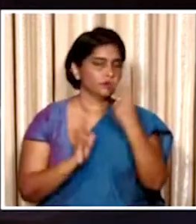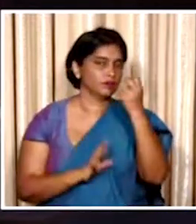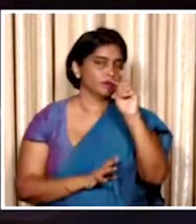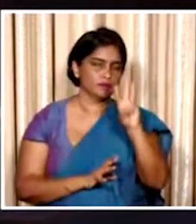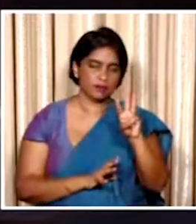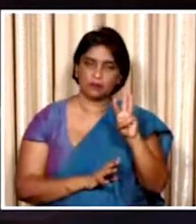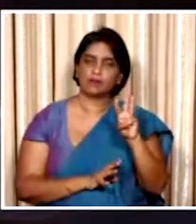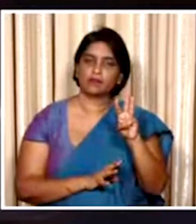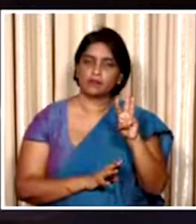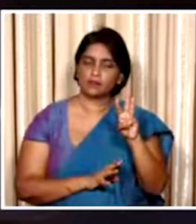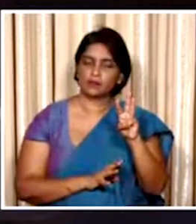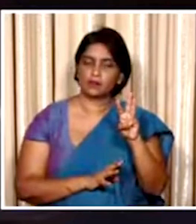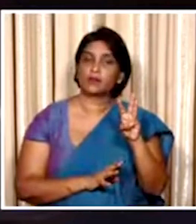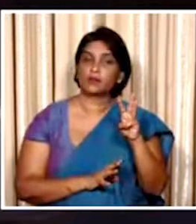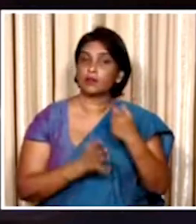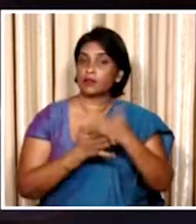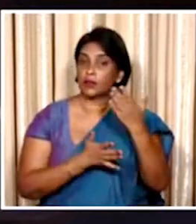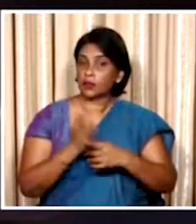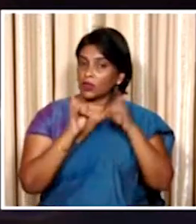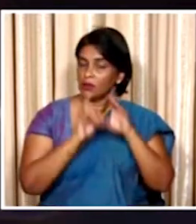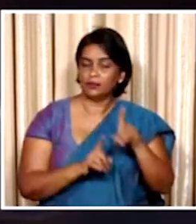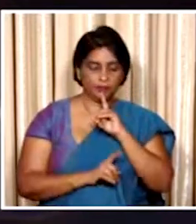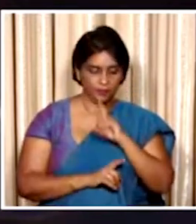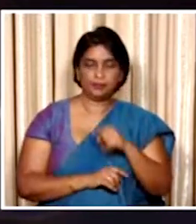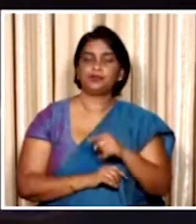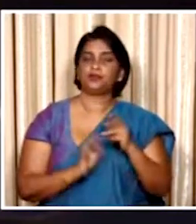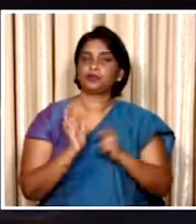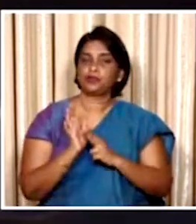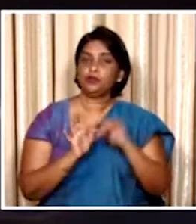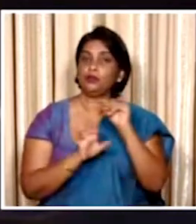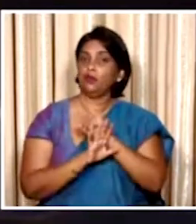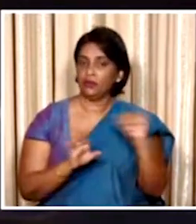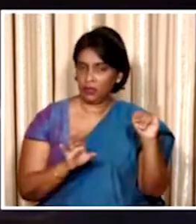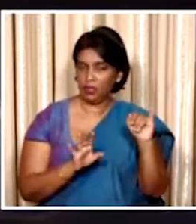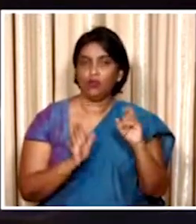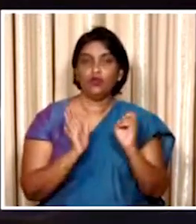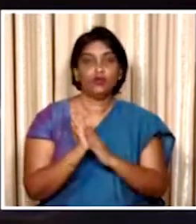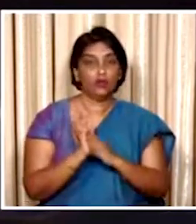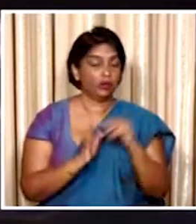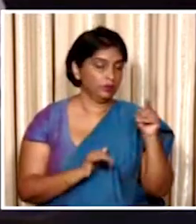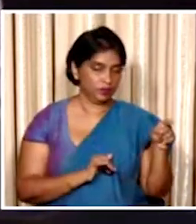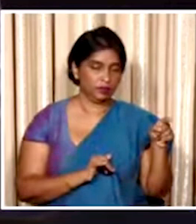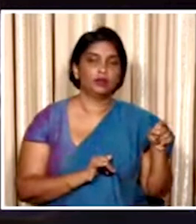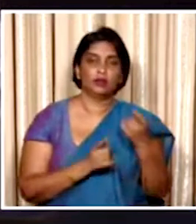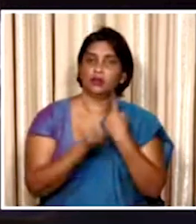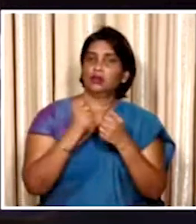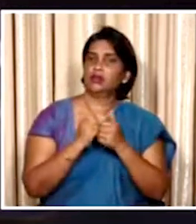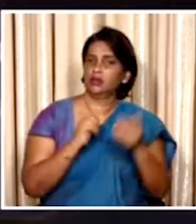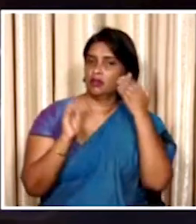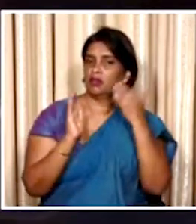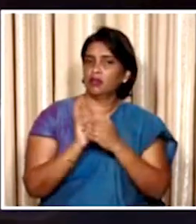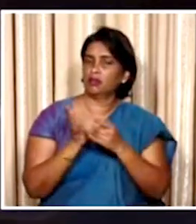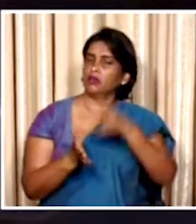2023 මේ වර්තාවේ අනුවම කියනවා නොවැම්බර් මාසේ 16 වෙනිදා කොමිෂන් සභාව මගින් මේ පරීක්ෂණයට අදාළ